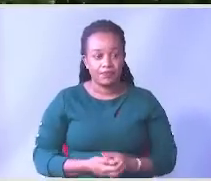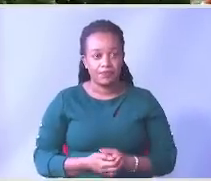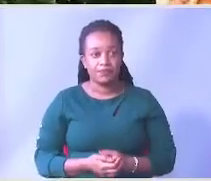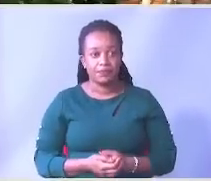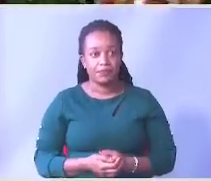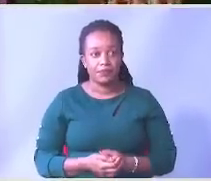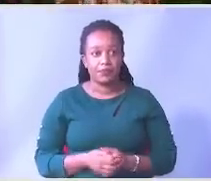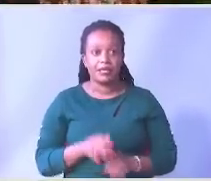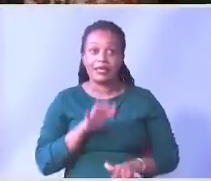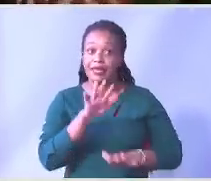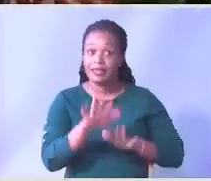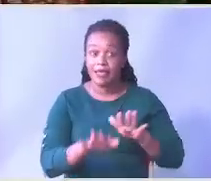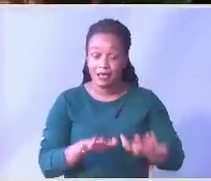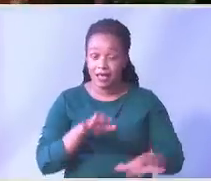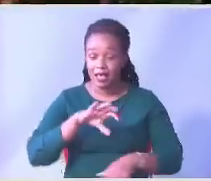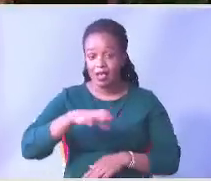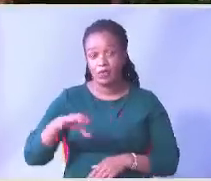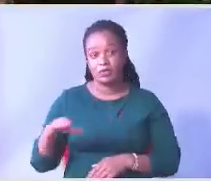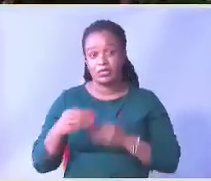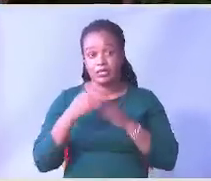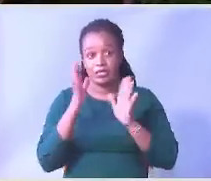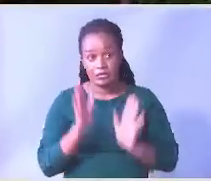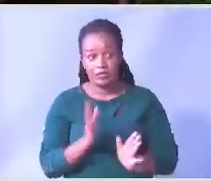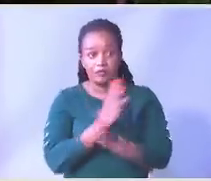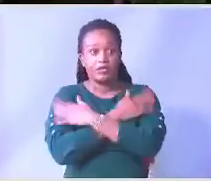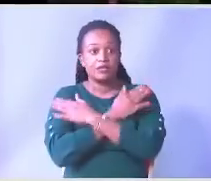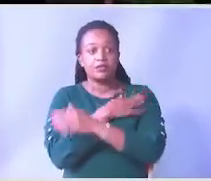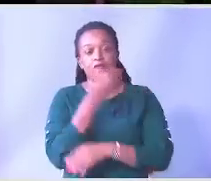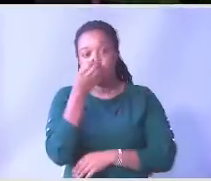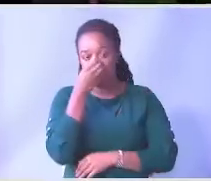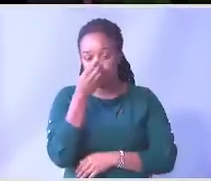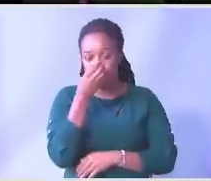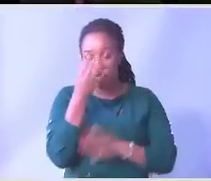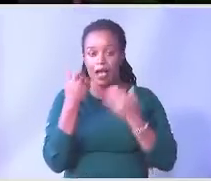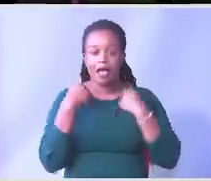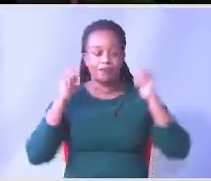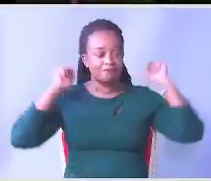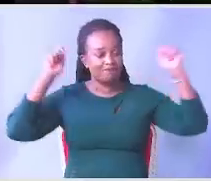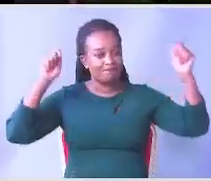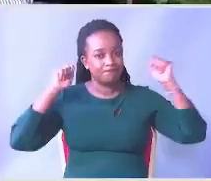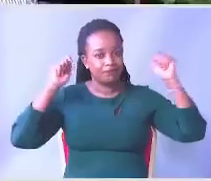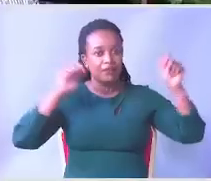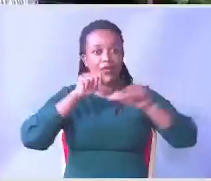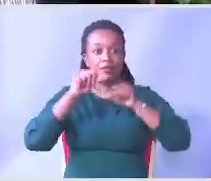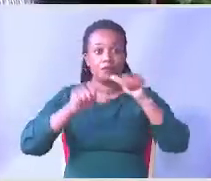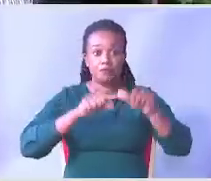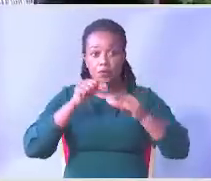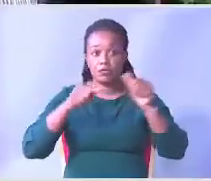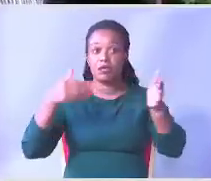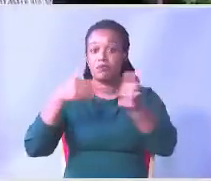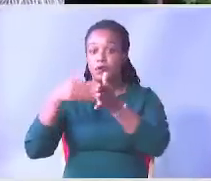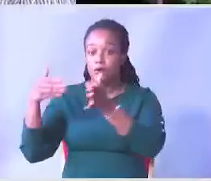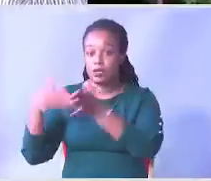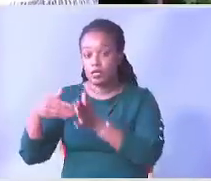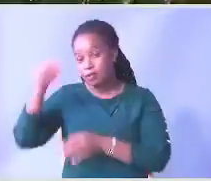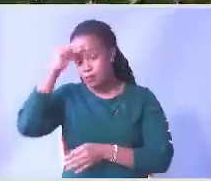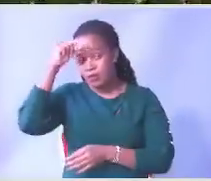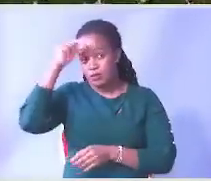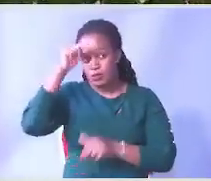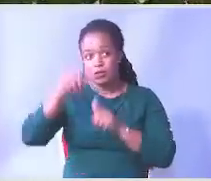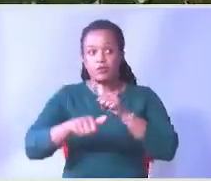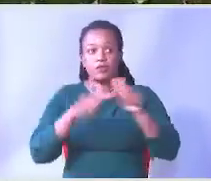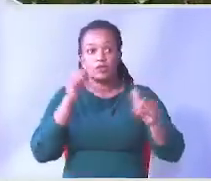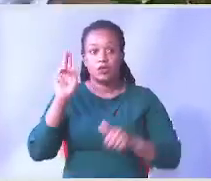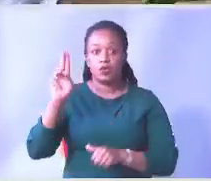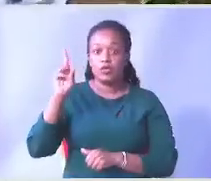Elsewhere, Kirinyaga County leaders allied to Deputy President William Ruto have protested a move by the government to deny the UDA party